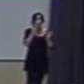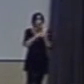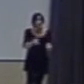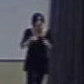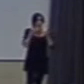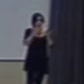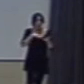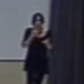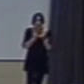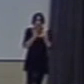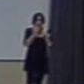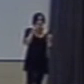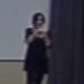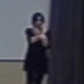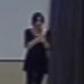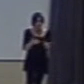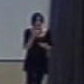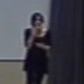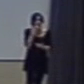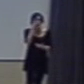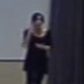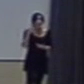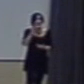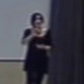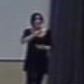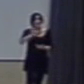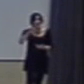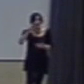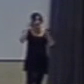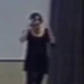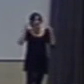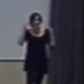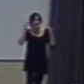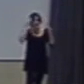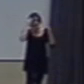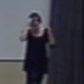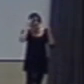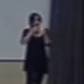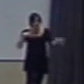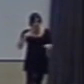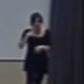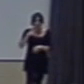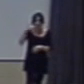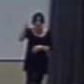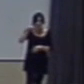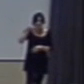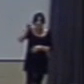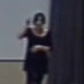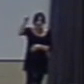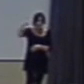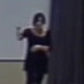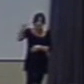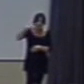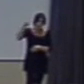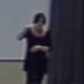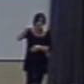un dels corresponsals principals del Jazeera, Alan Fisher, que estava allà a Grècia i va explicar-nos com anava equipat per lluitar contra el